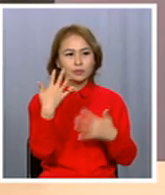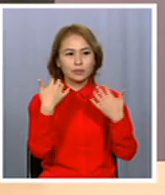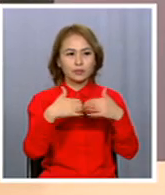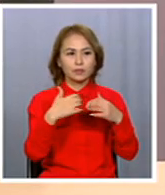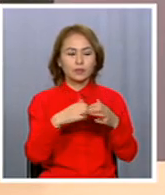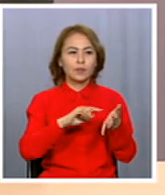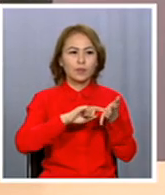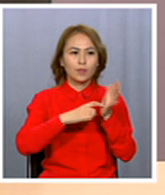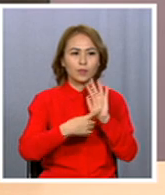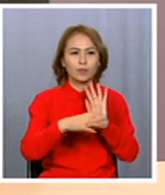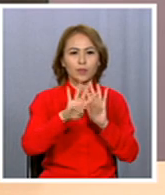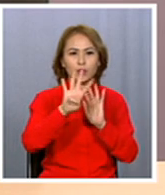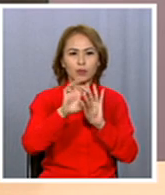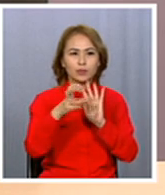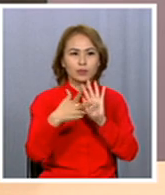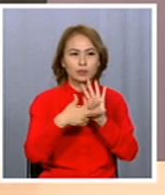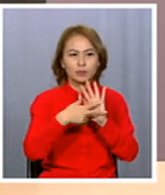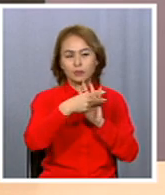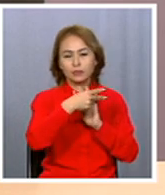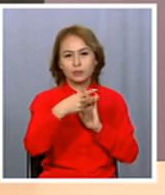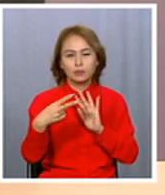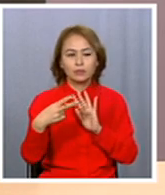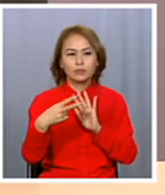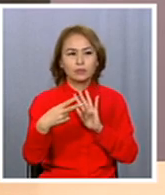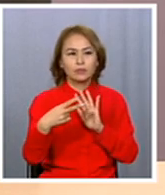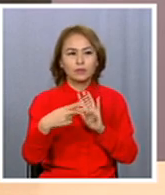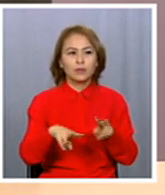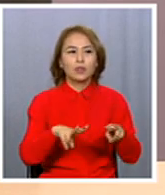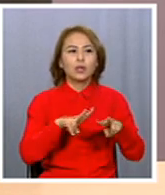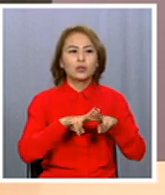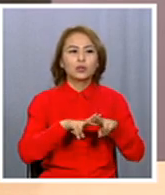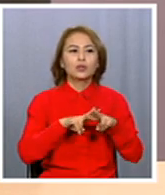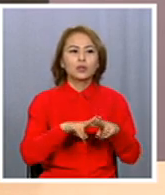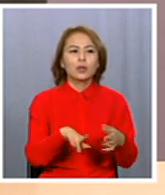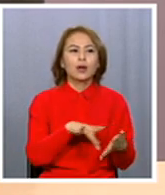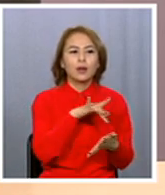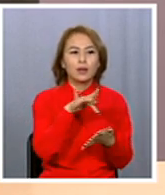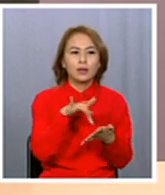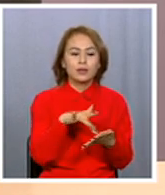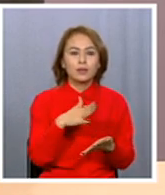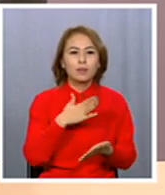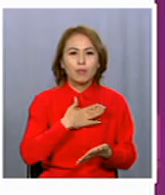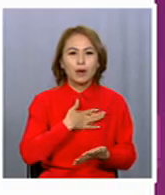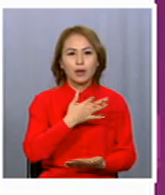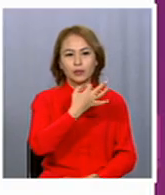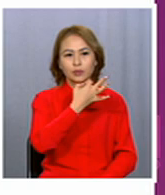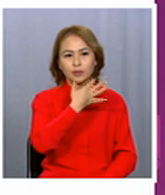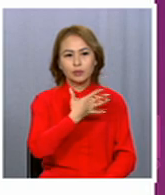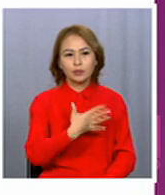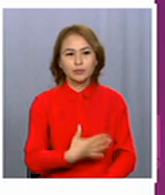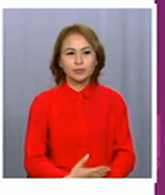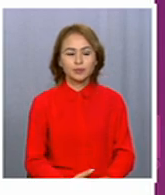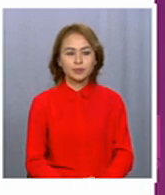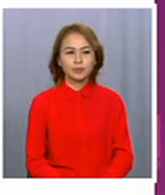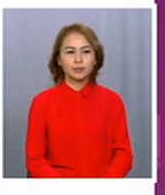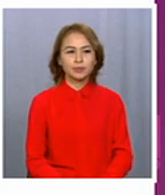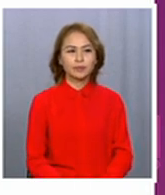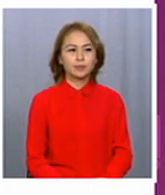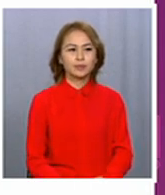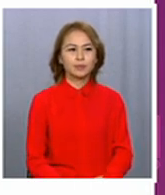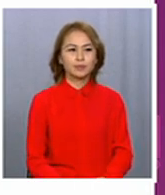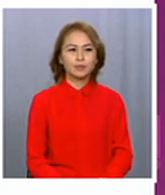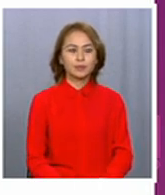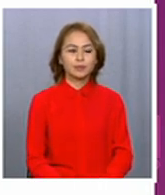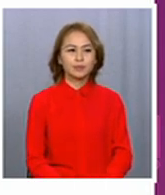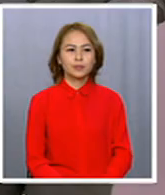4 сандарының көбейтіндісі 408-ге тең. Және В нұсқасы Нұрсұлтан қаласы